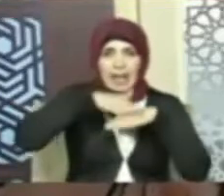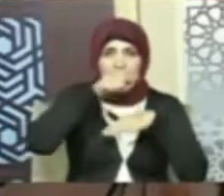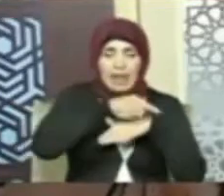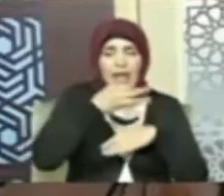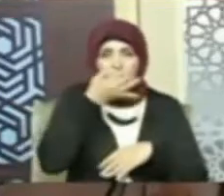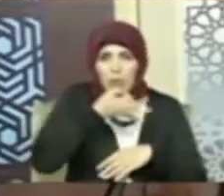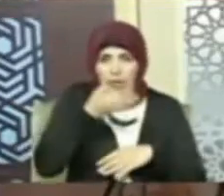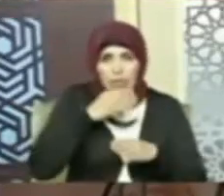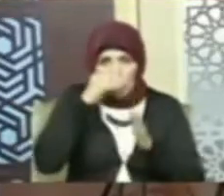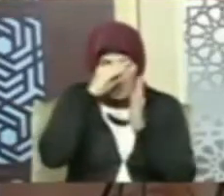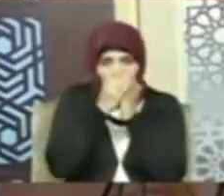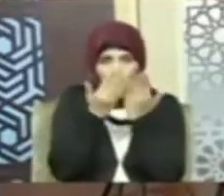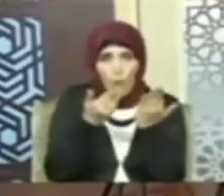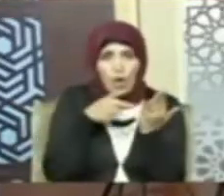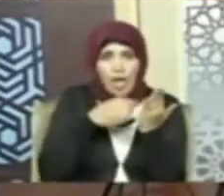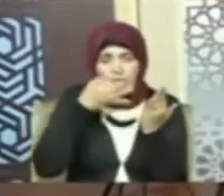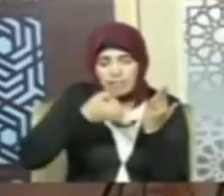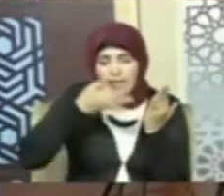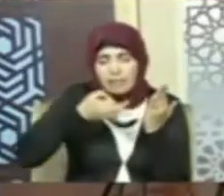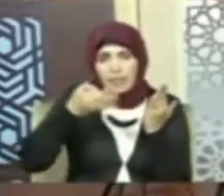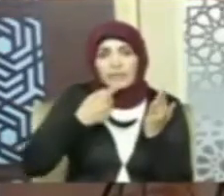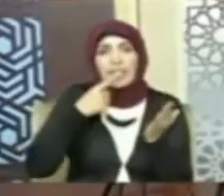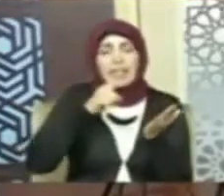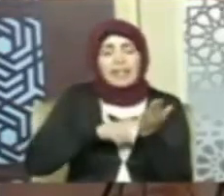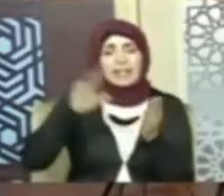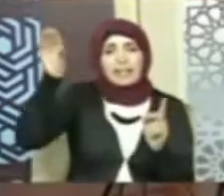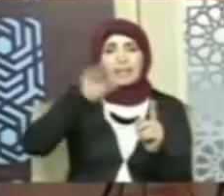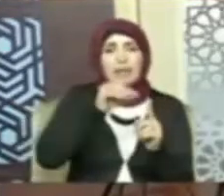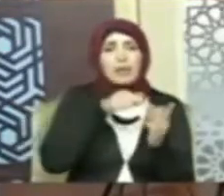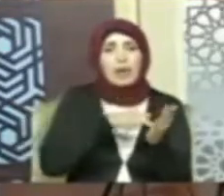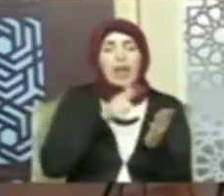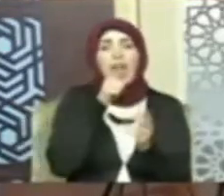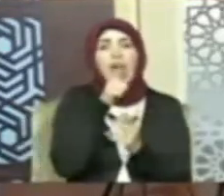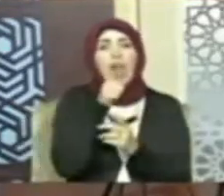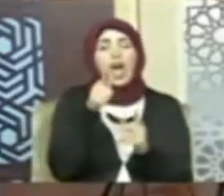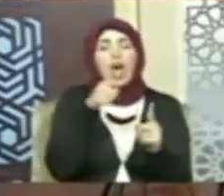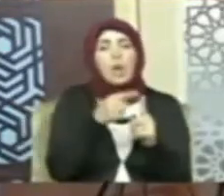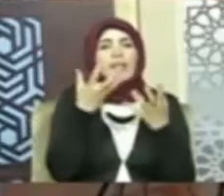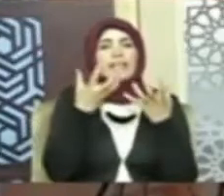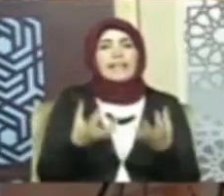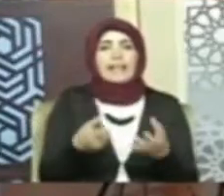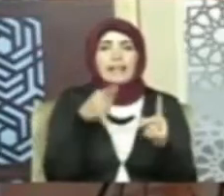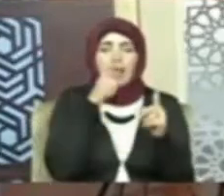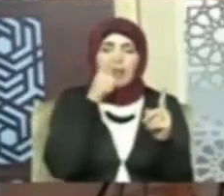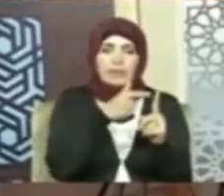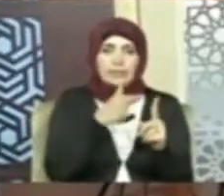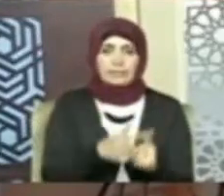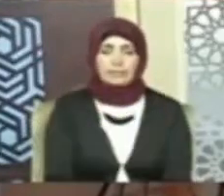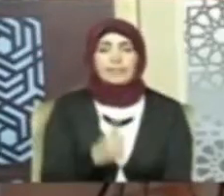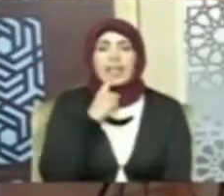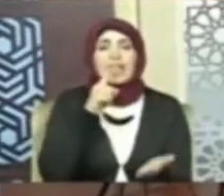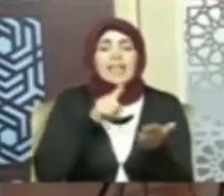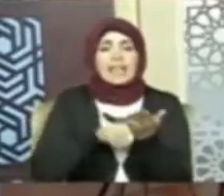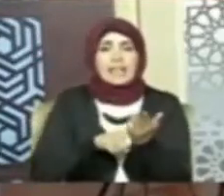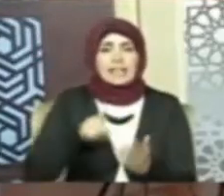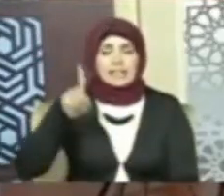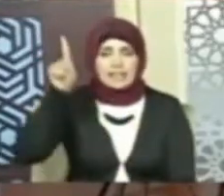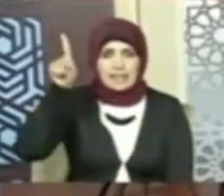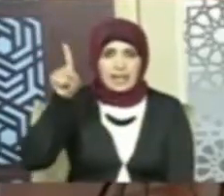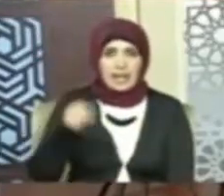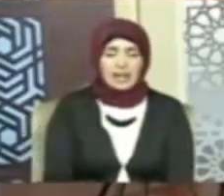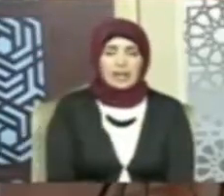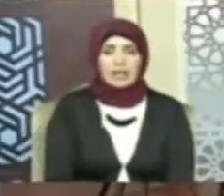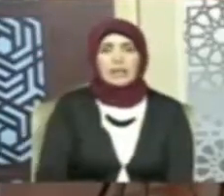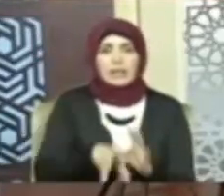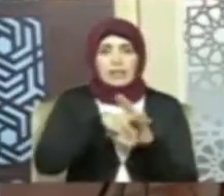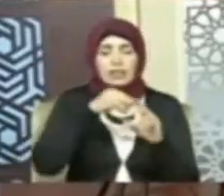ترتيلا، إنا سنلقي عليك قولا ثقيلا. إن ناشئة الليل